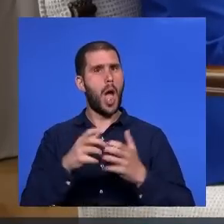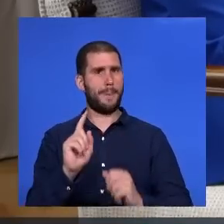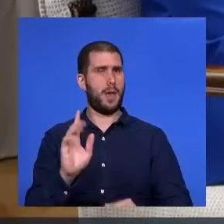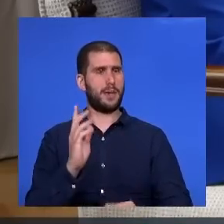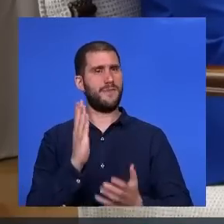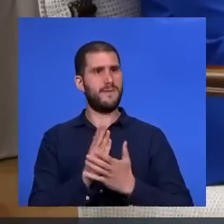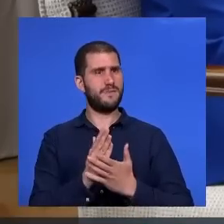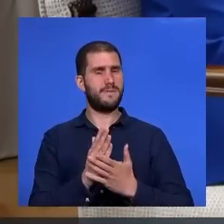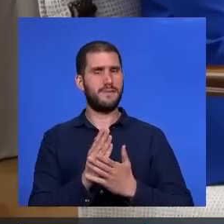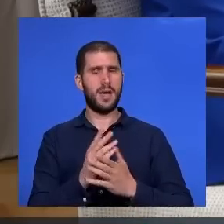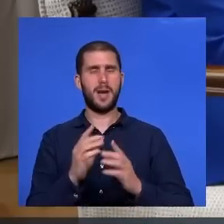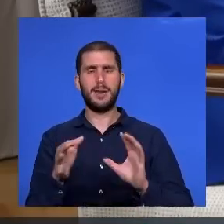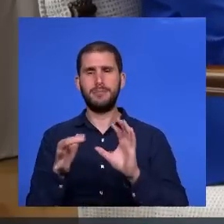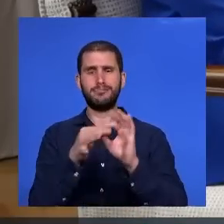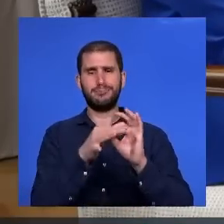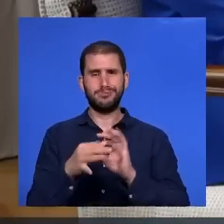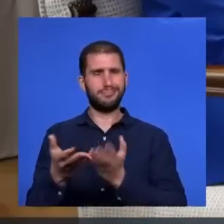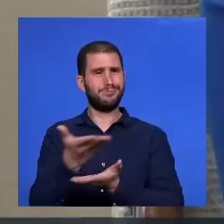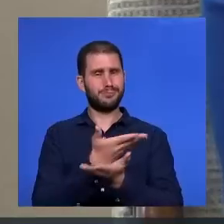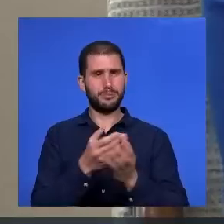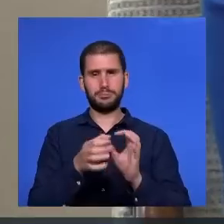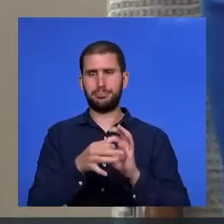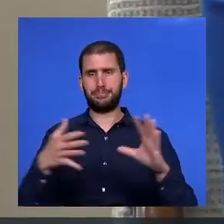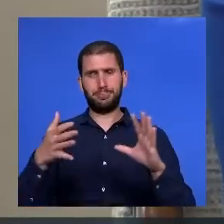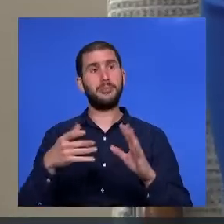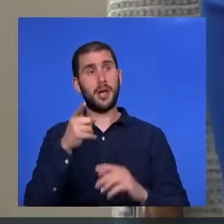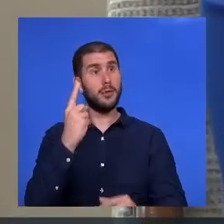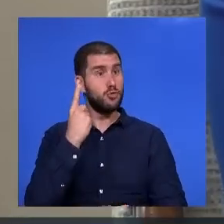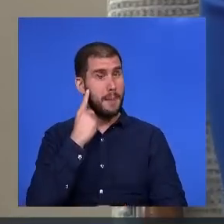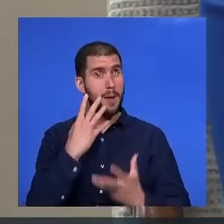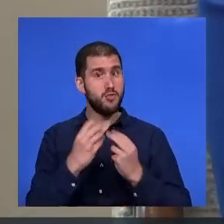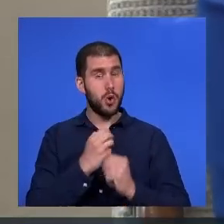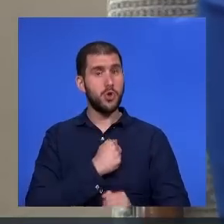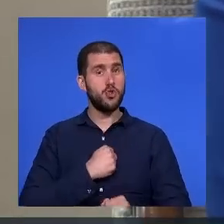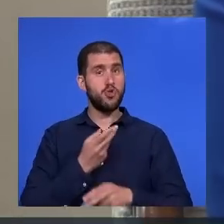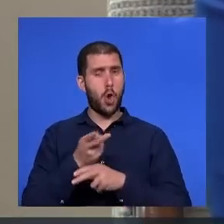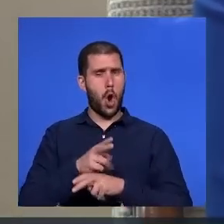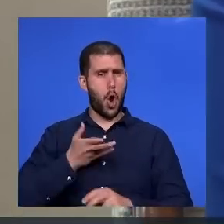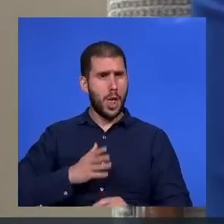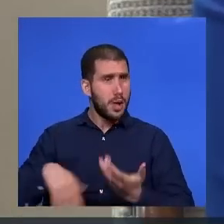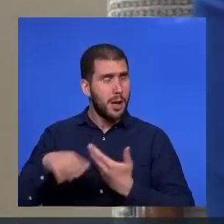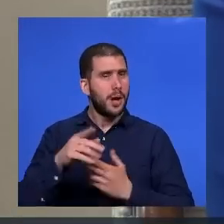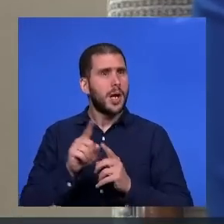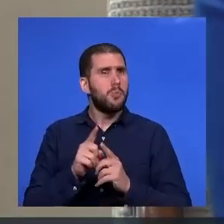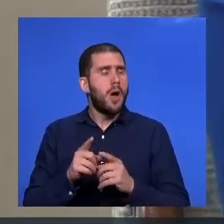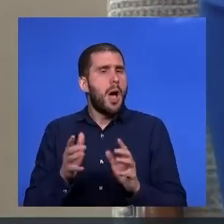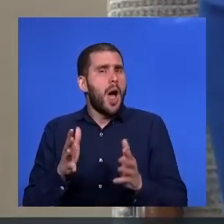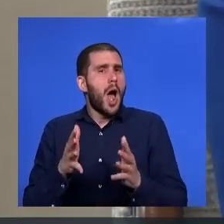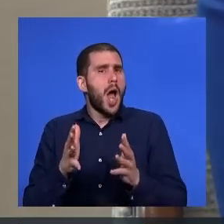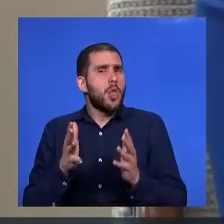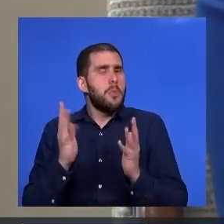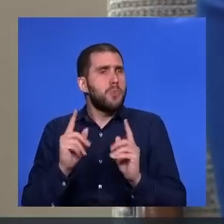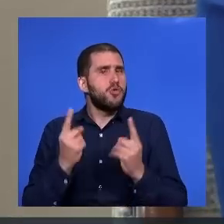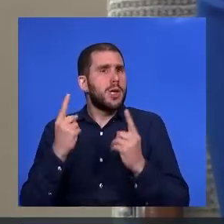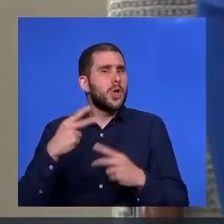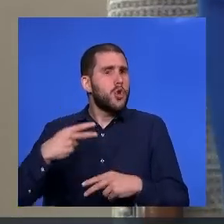שקווי התפר שחיברו בינינו נפרמו, ואתה שומע את המשפחות השכולות שחרדות מאוד ממה שיקרה בעוד